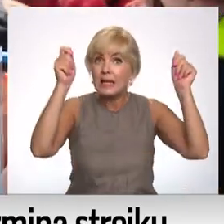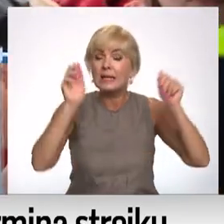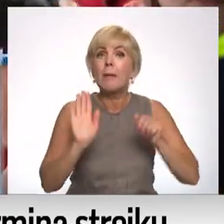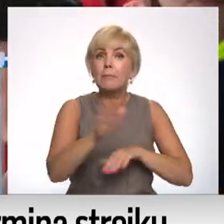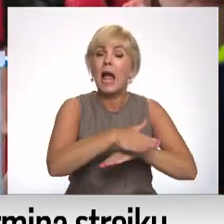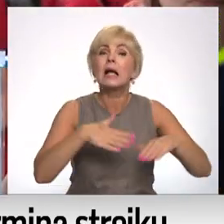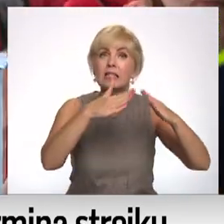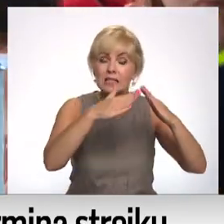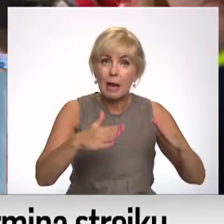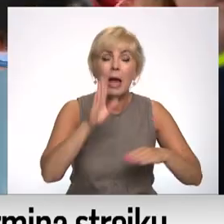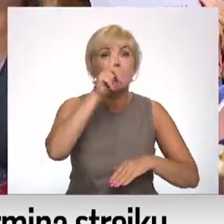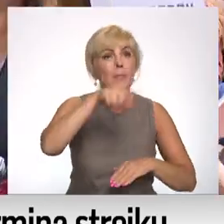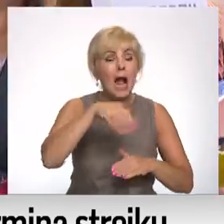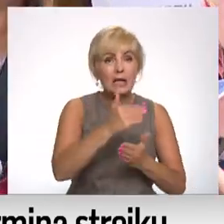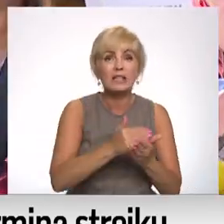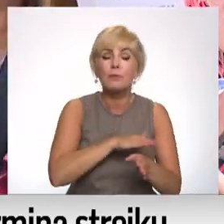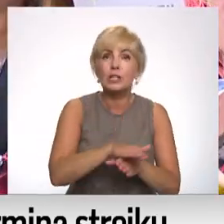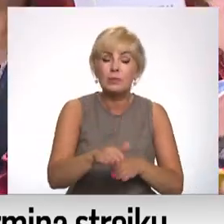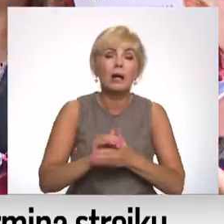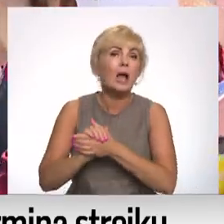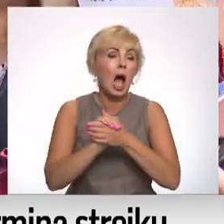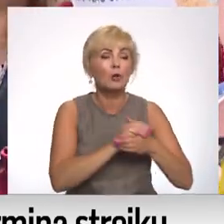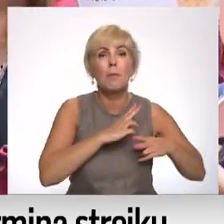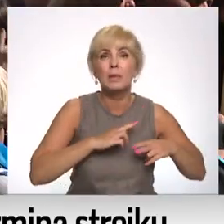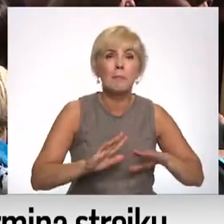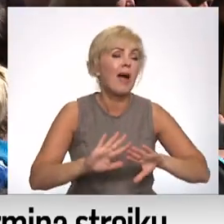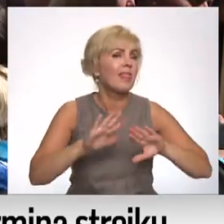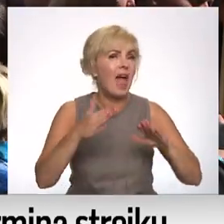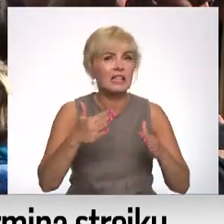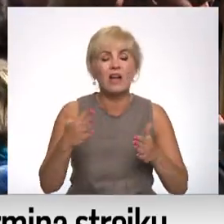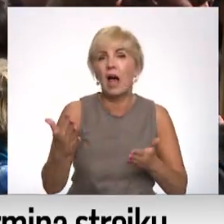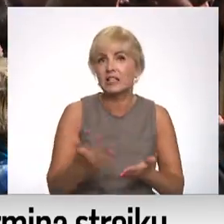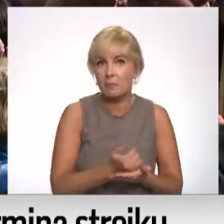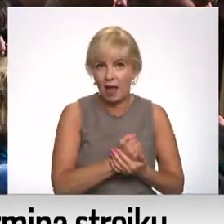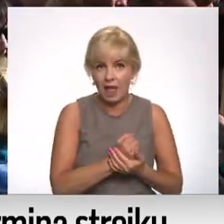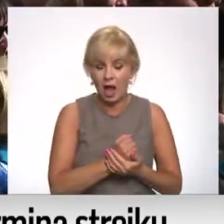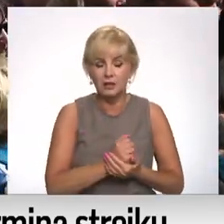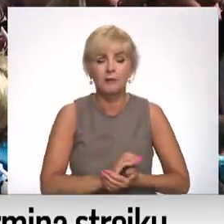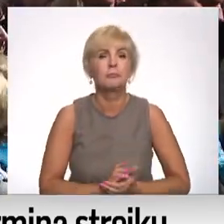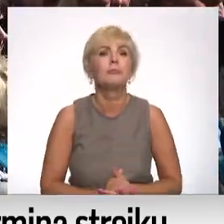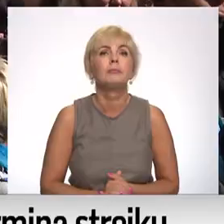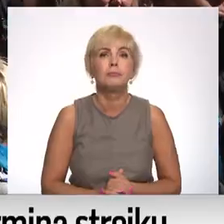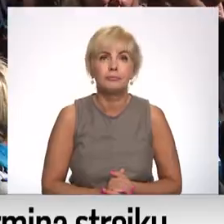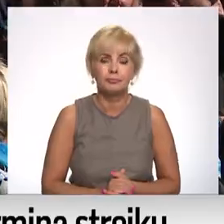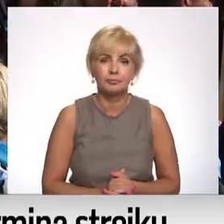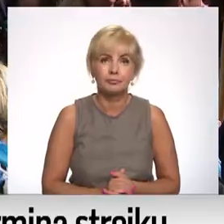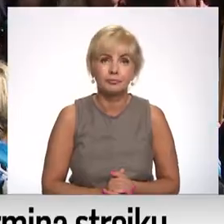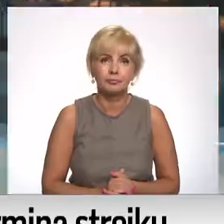minēto prasību izpildi arotbiedrībai neizdevās panākt. Vita Onstradolovs-Peršavits, Latvijas televīzija.